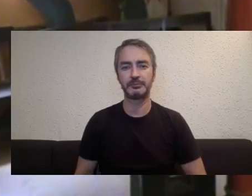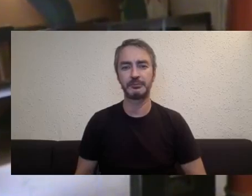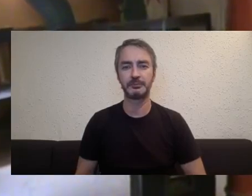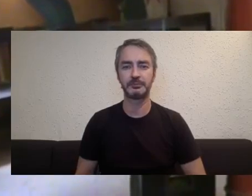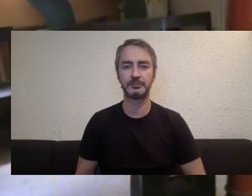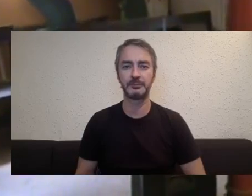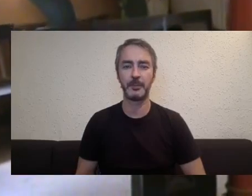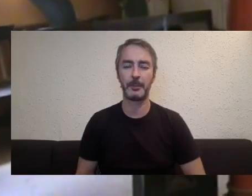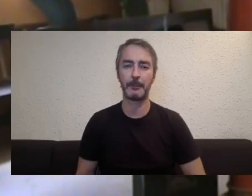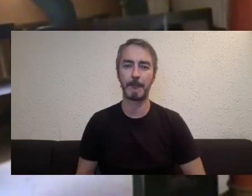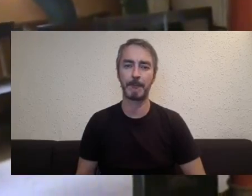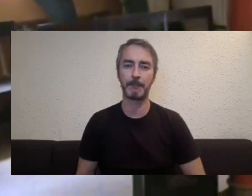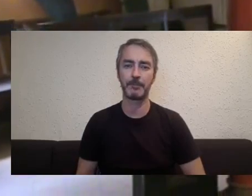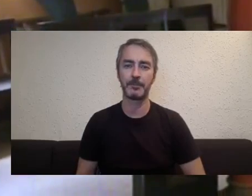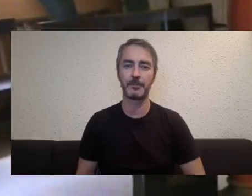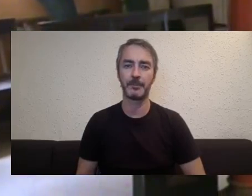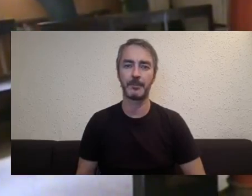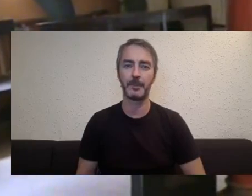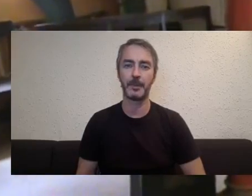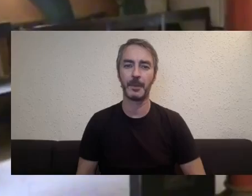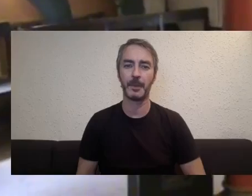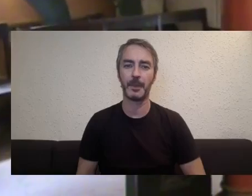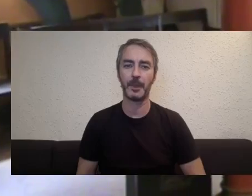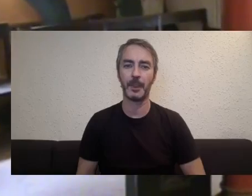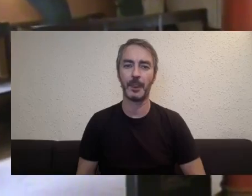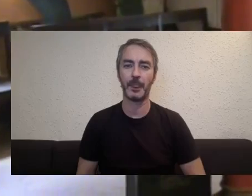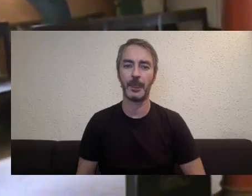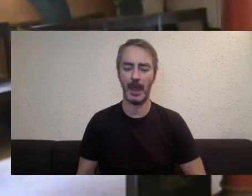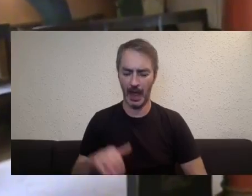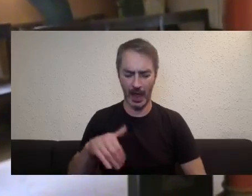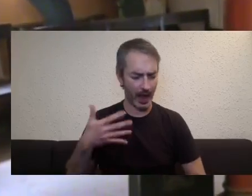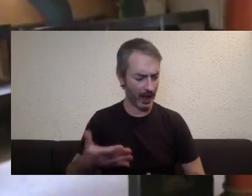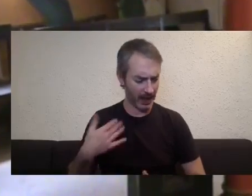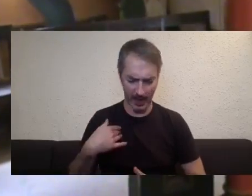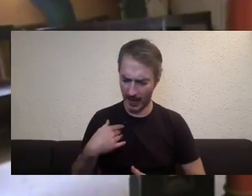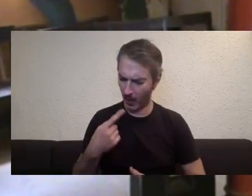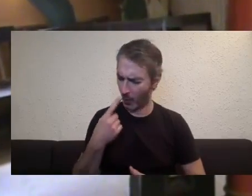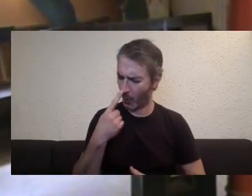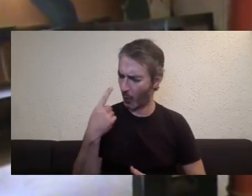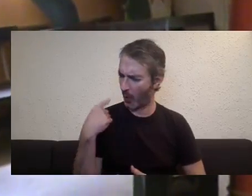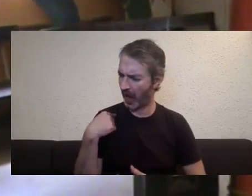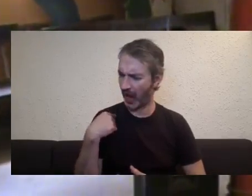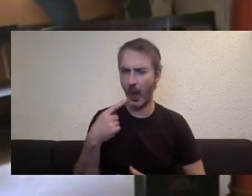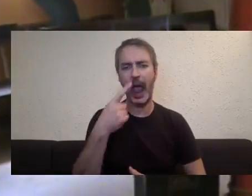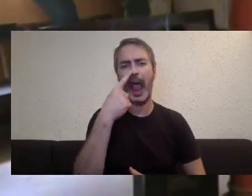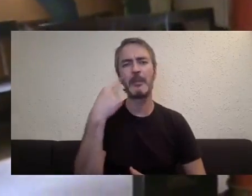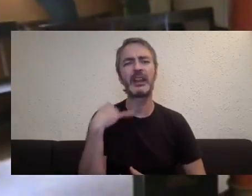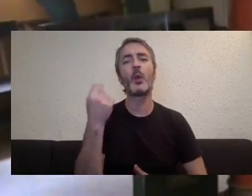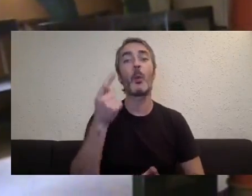que quan fa un any, potser ara farà un